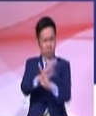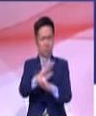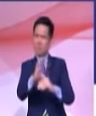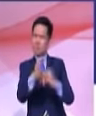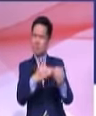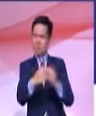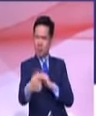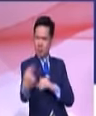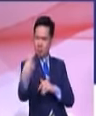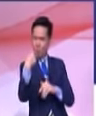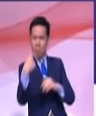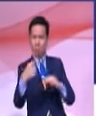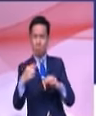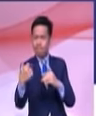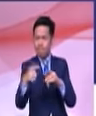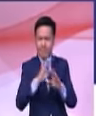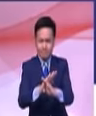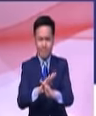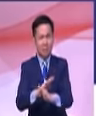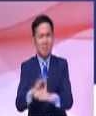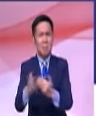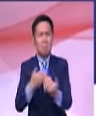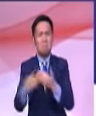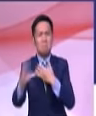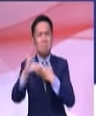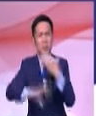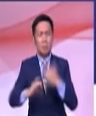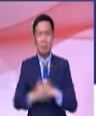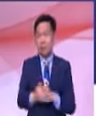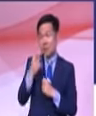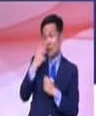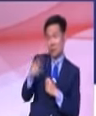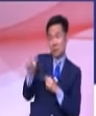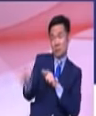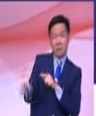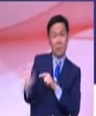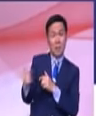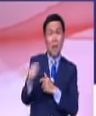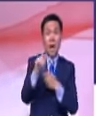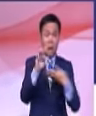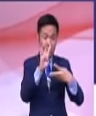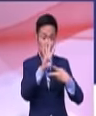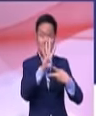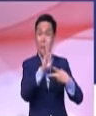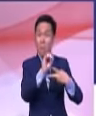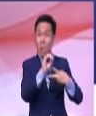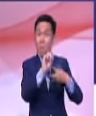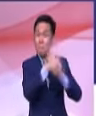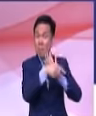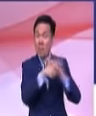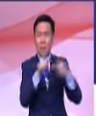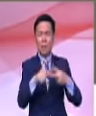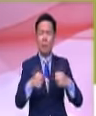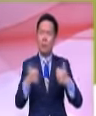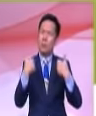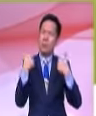itu. Ya, jadi buat saya 45 menit yang dia mainkan luar